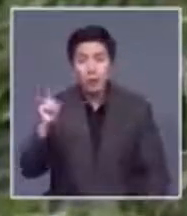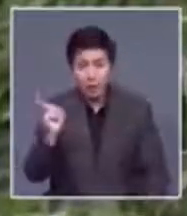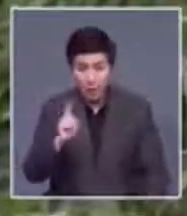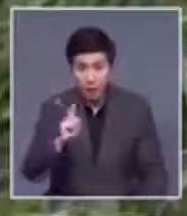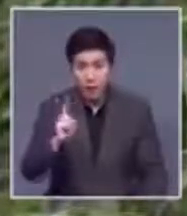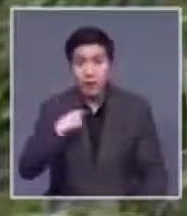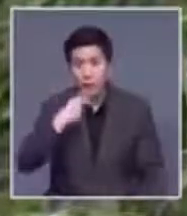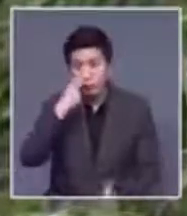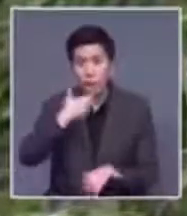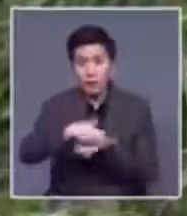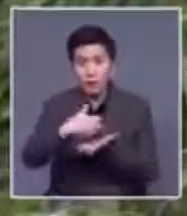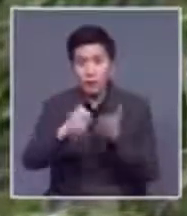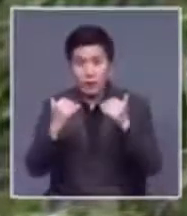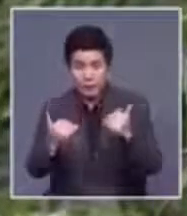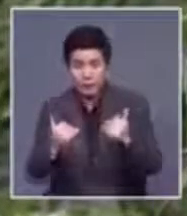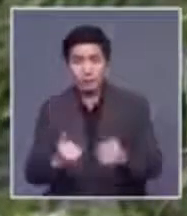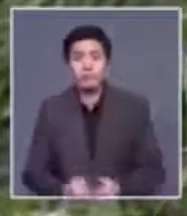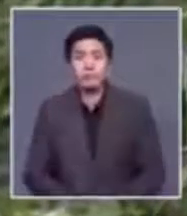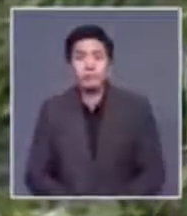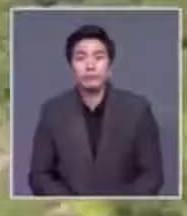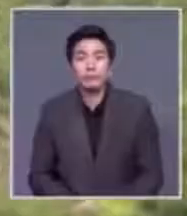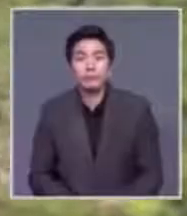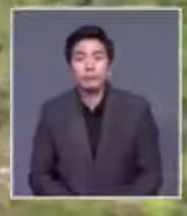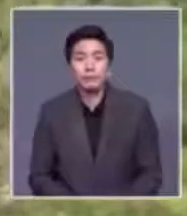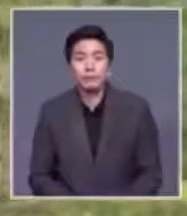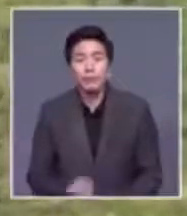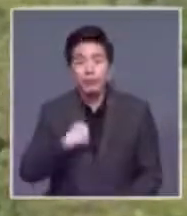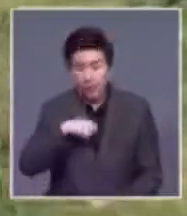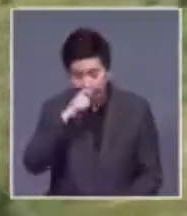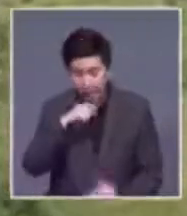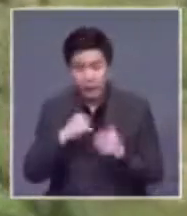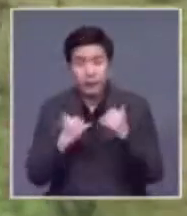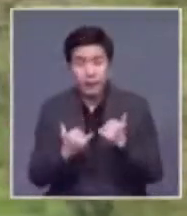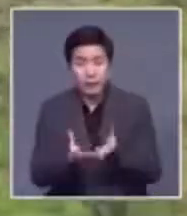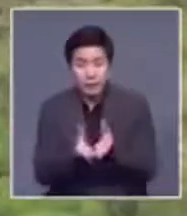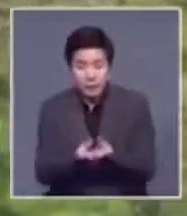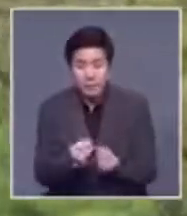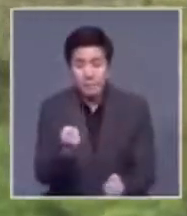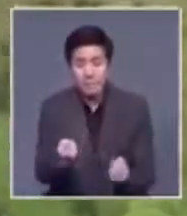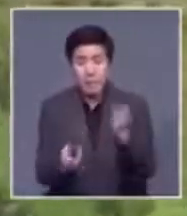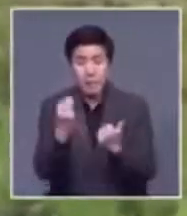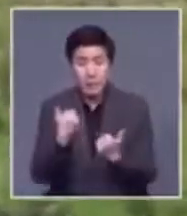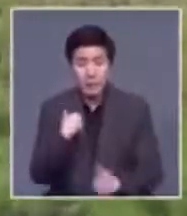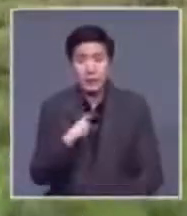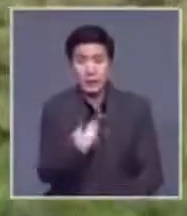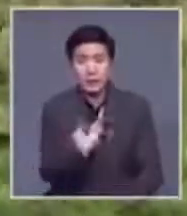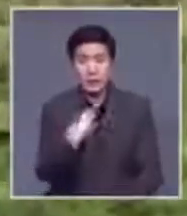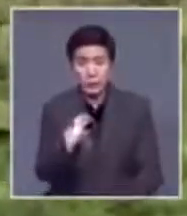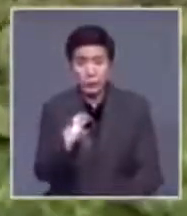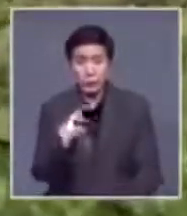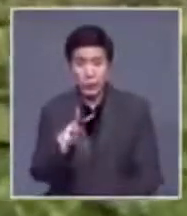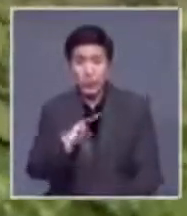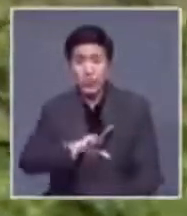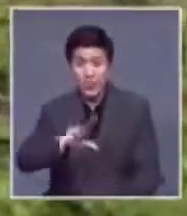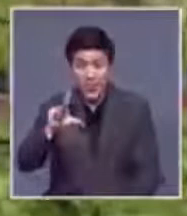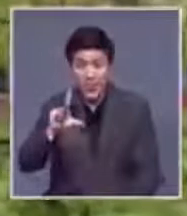างให้คุณผู้ชมได้ติดตามในช่วงแรกก่อนเลยค่ะ ประเทศไทยในปัจจุบันนั้นมีพื้นที่ป่าอยู่ที่102ล้านไร่จาก